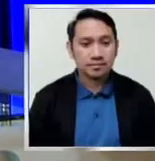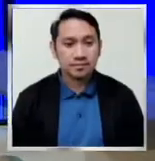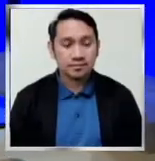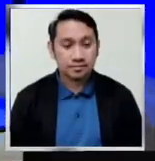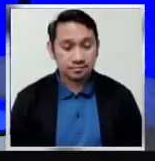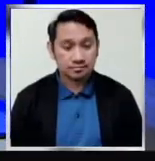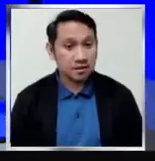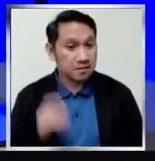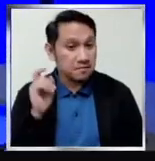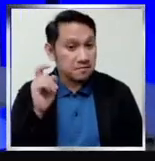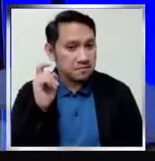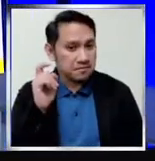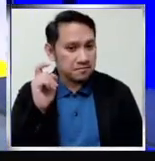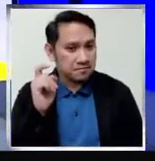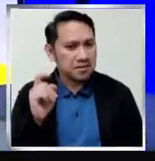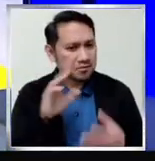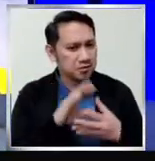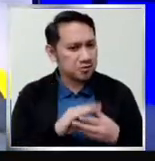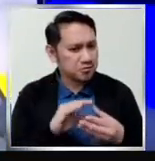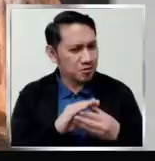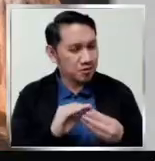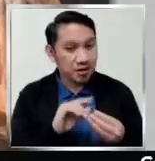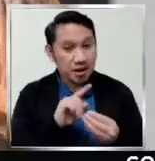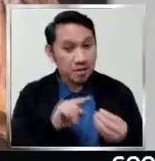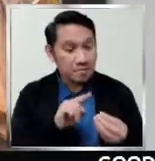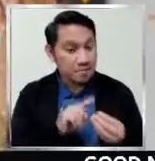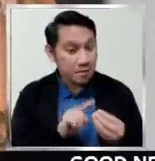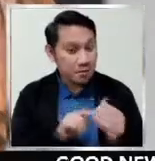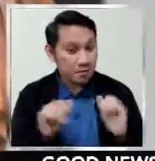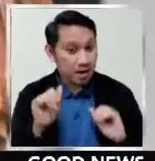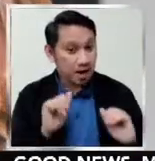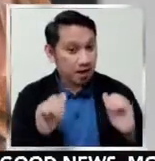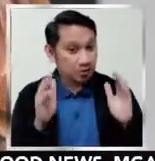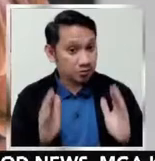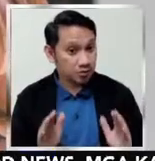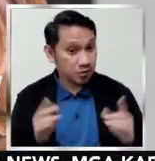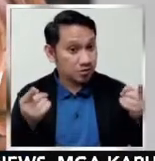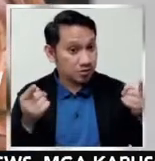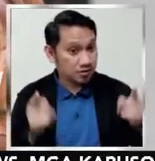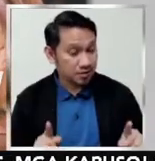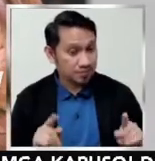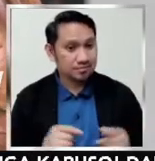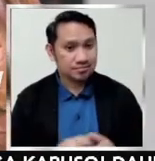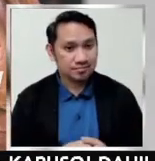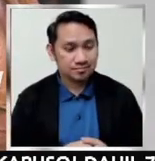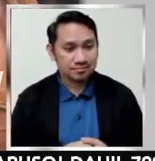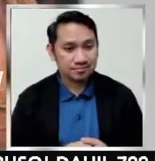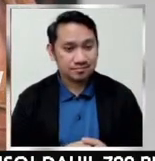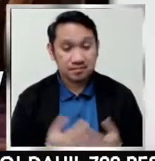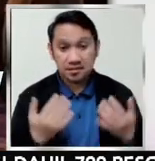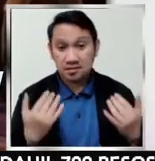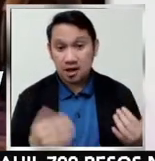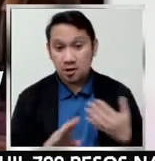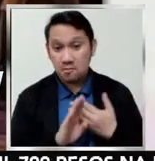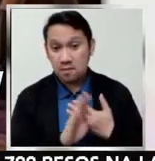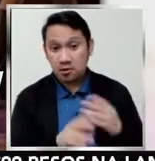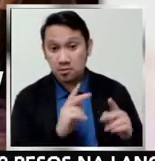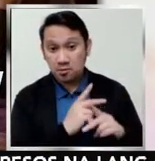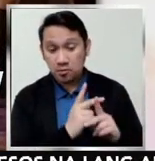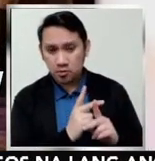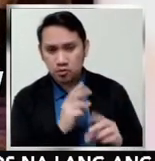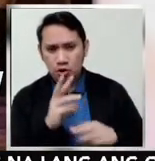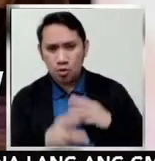Mabilis na chikahan tayo para updated sa showbiz happenings. Rachel Ann Go is back para sa production ng award-winning musical na